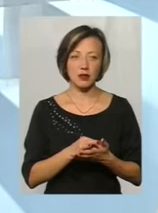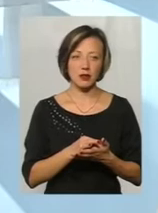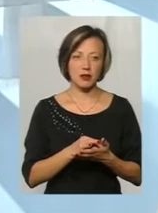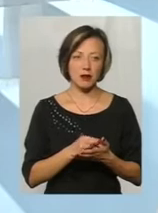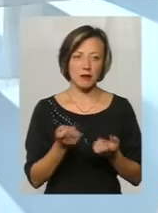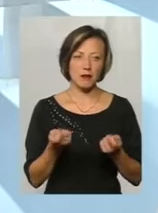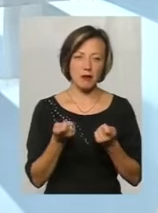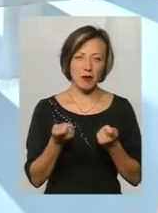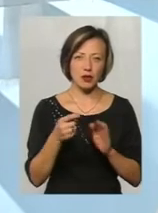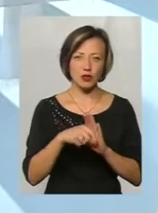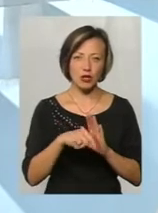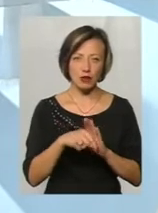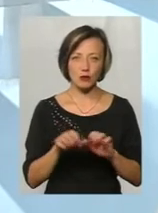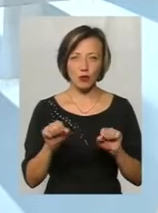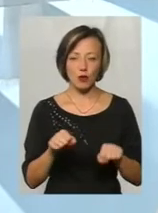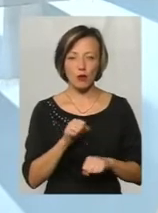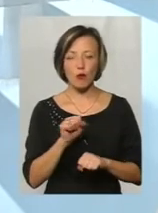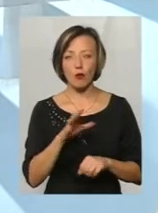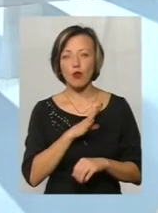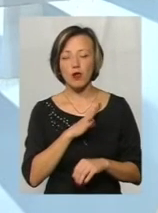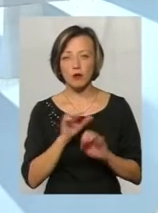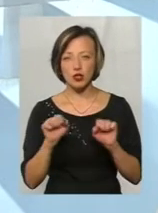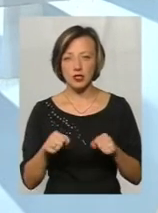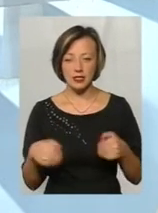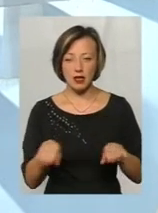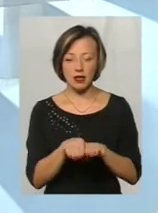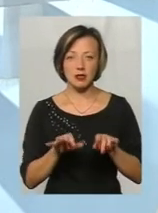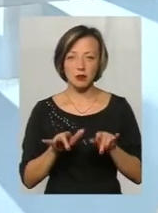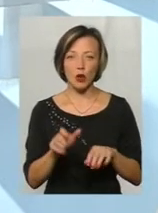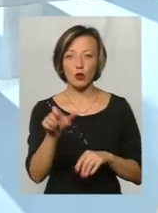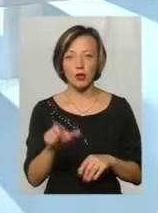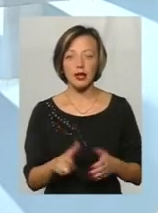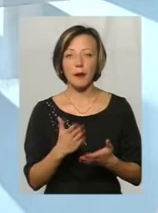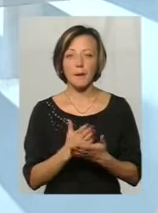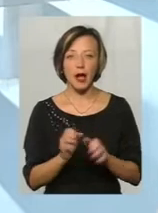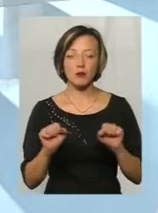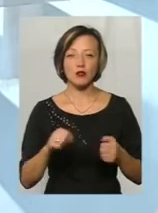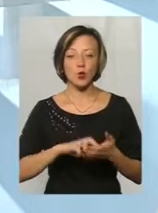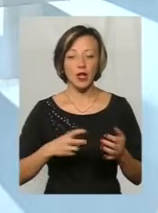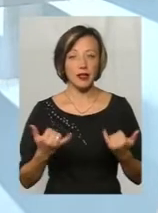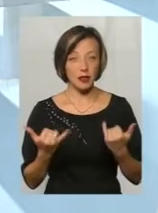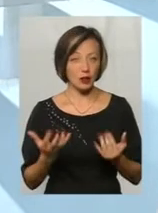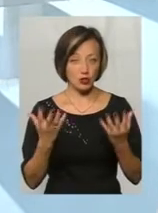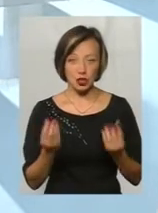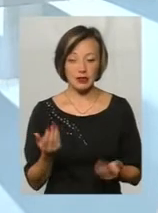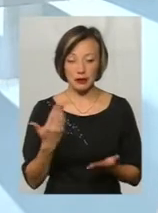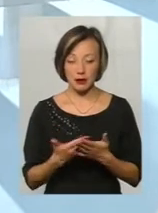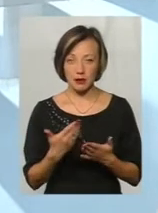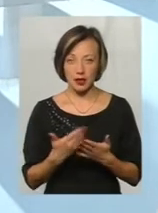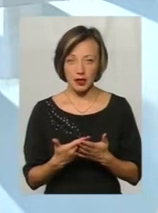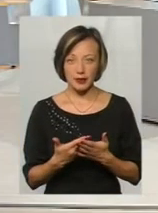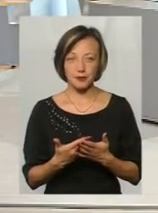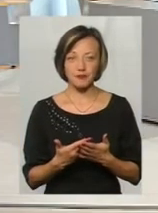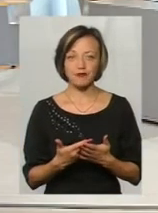там були можливості закрити провадження, тобто людина мала можливість уникнути. На даний час, якщо, до прикладу, навести